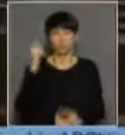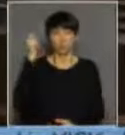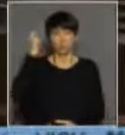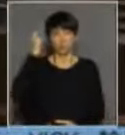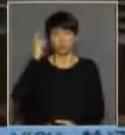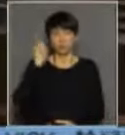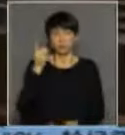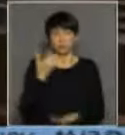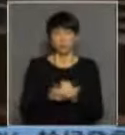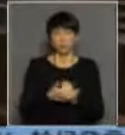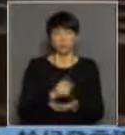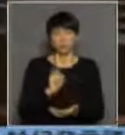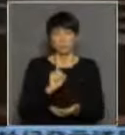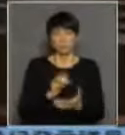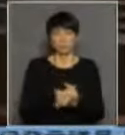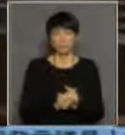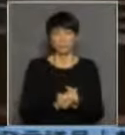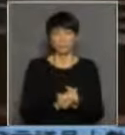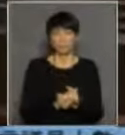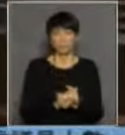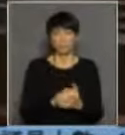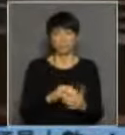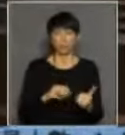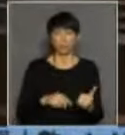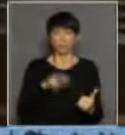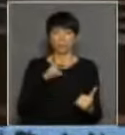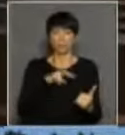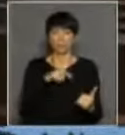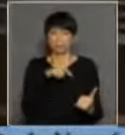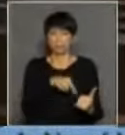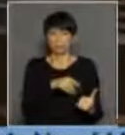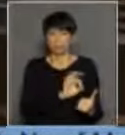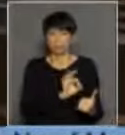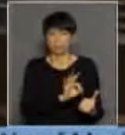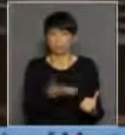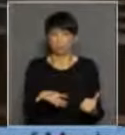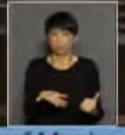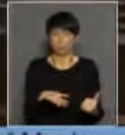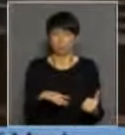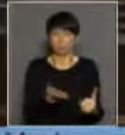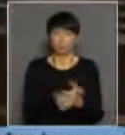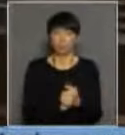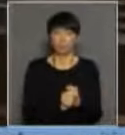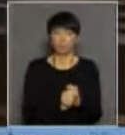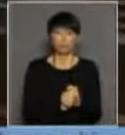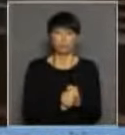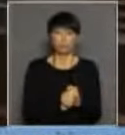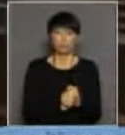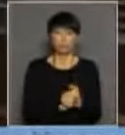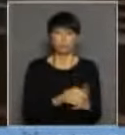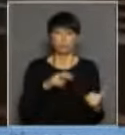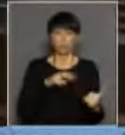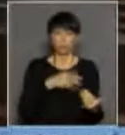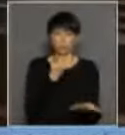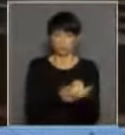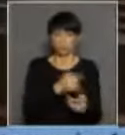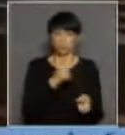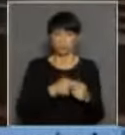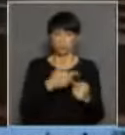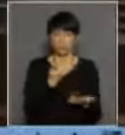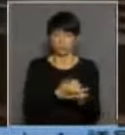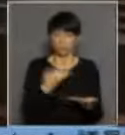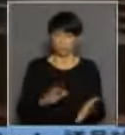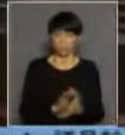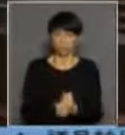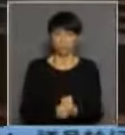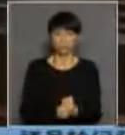因。每一個屍體，我哋完全唔能夠確定最後真正嘅死因。而大家都知道咧，死人真係死咗，有命案喺度。